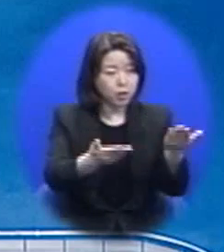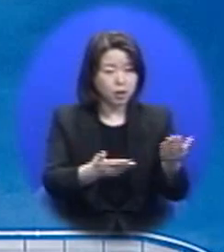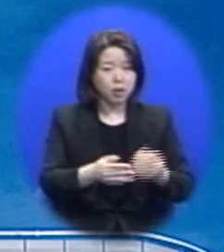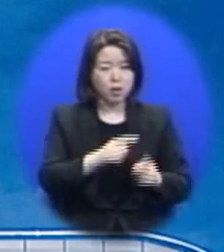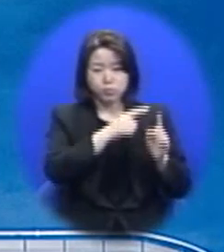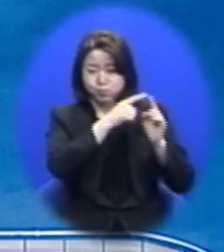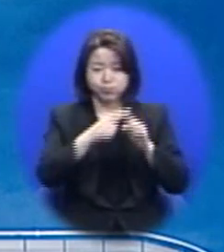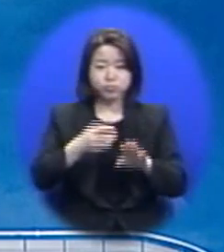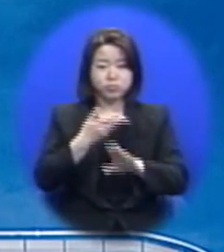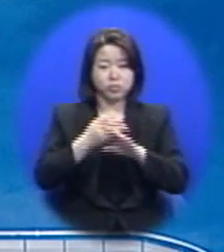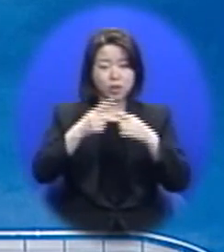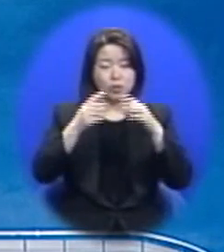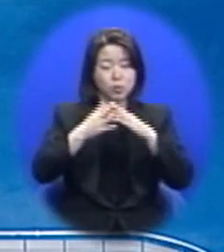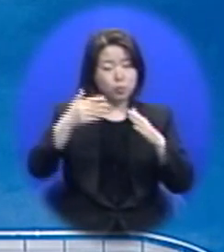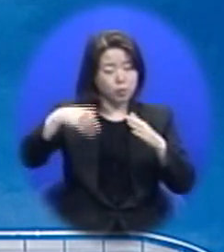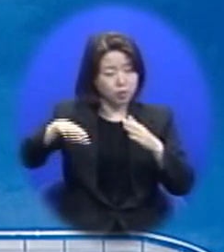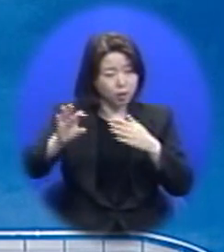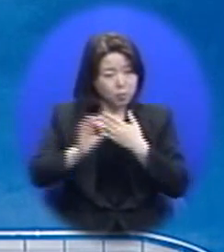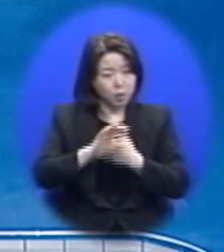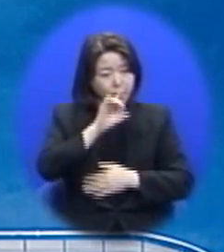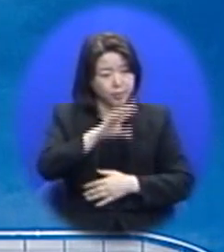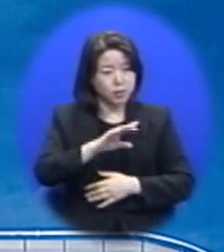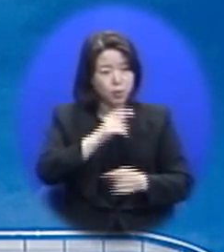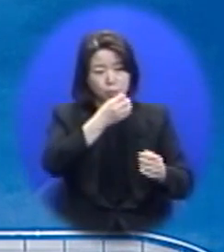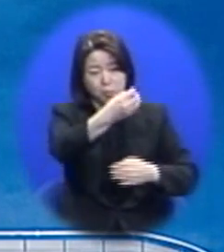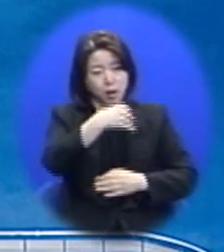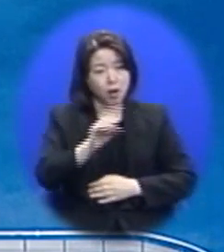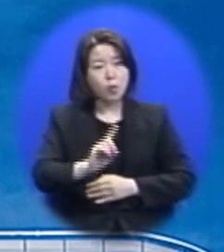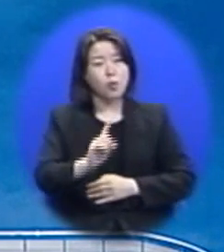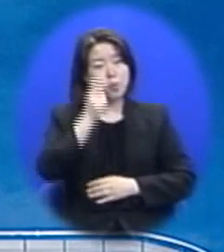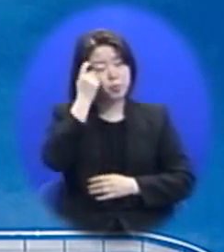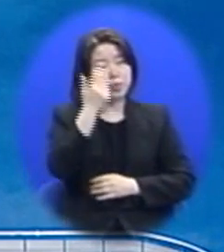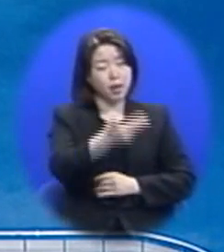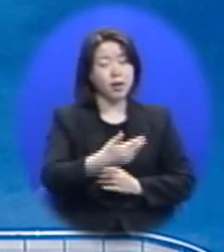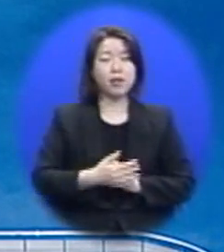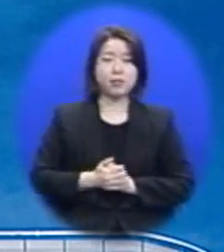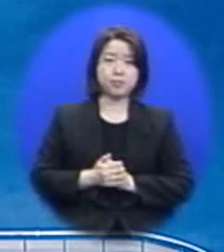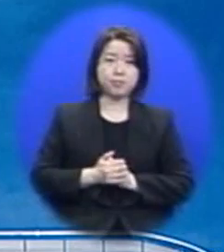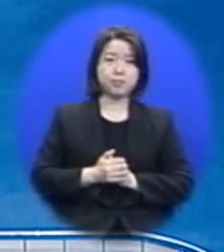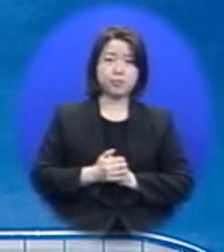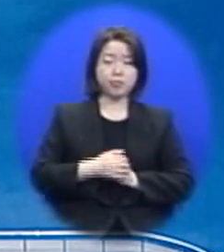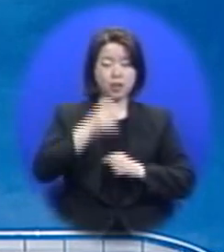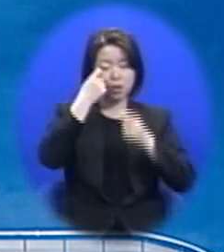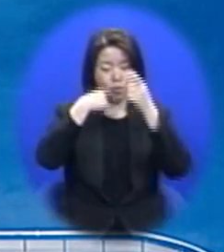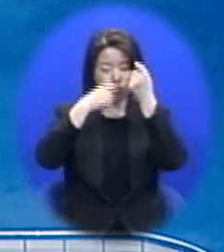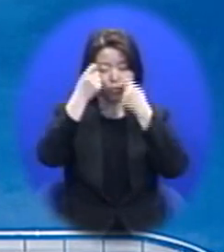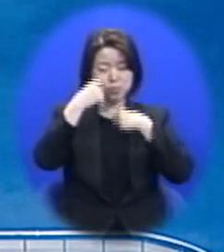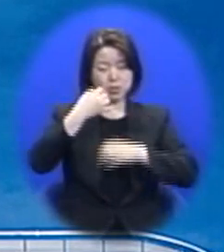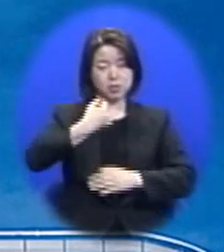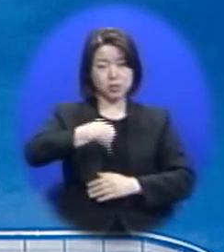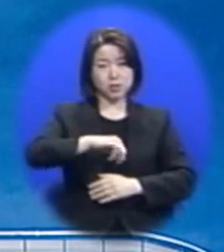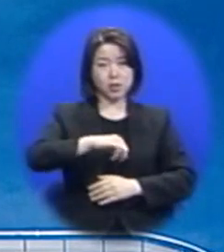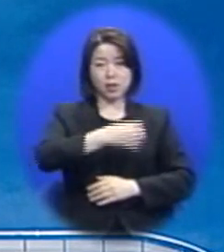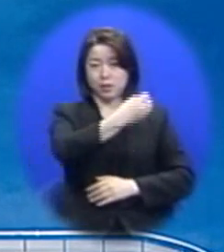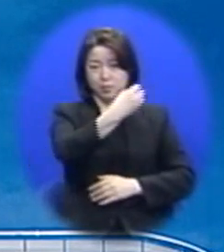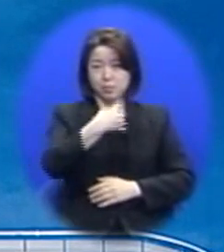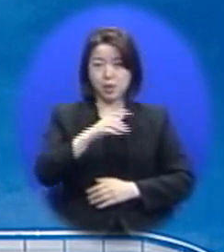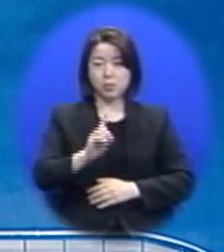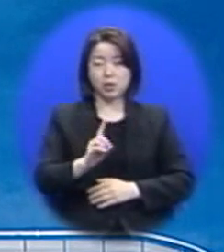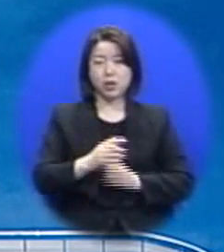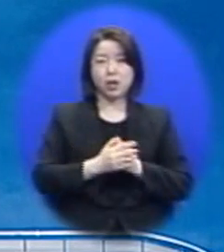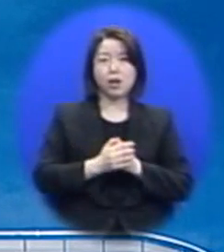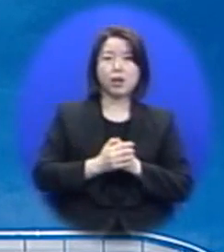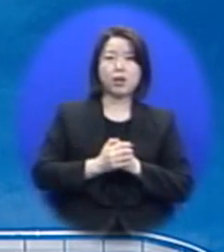되냐고 그렇게 말하면 어떻게 해. 그랬더니 울면서 하는 이야기가 아빠인